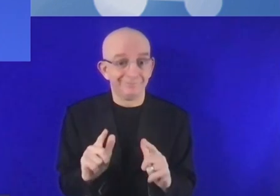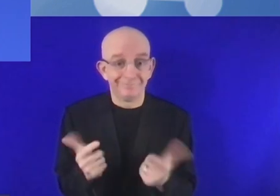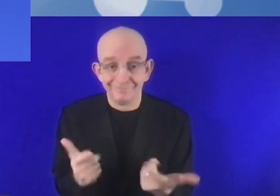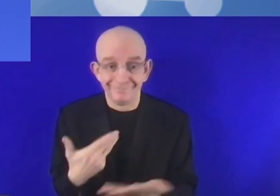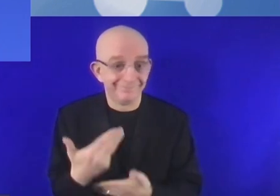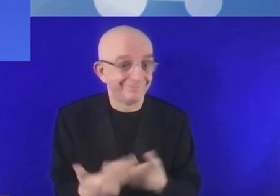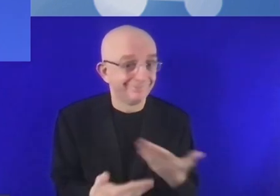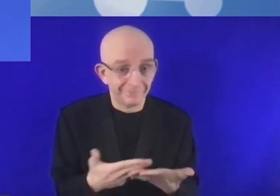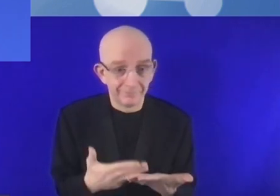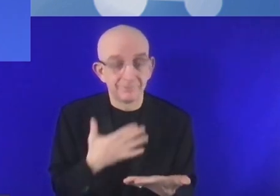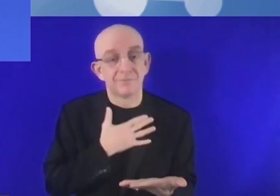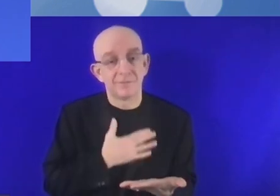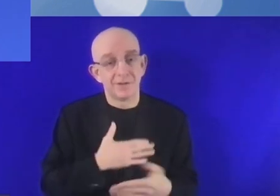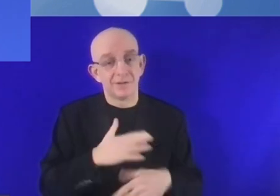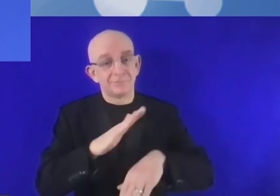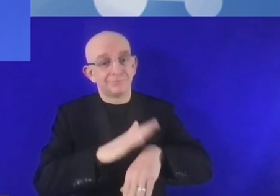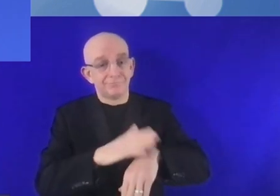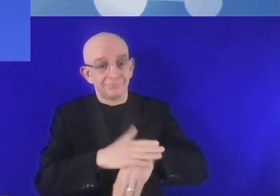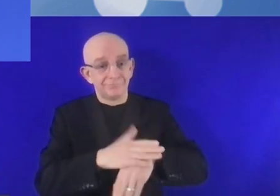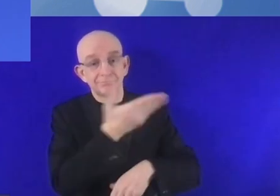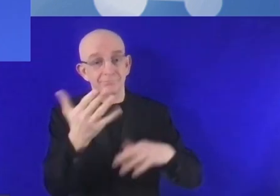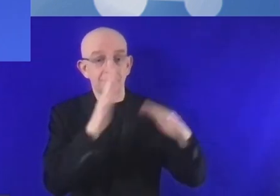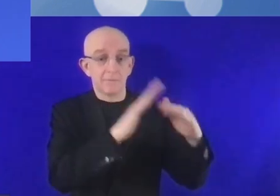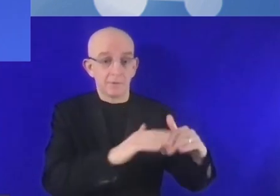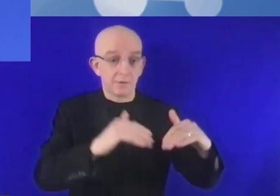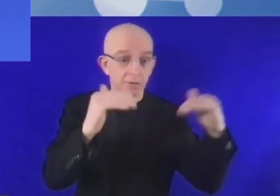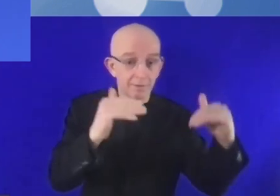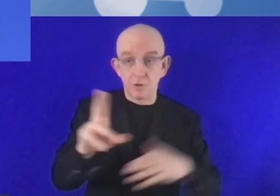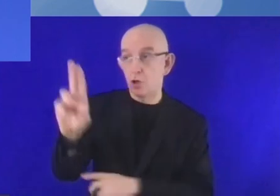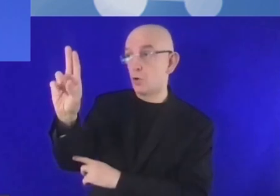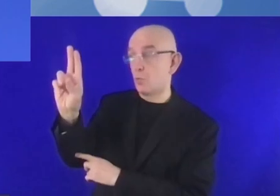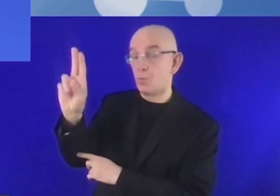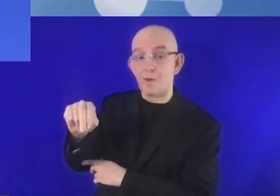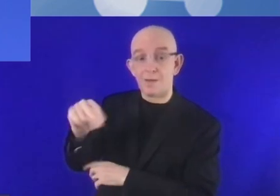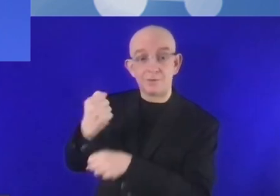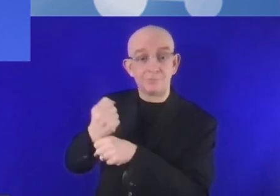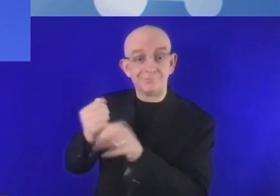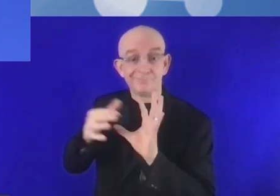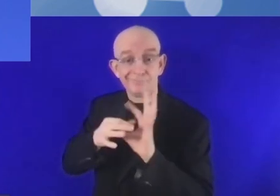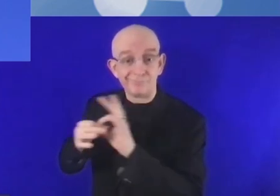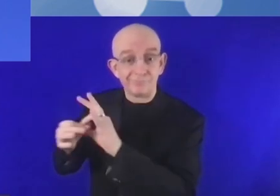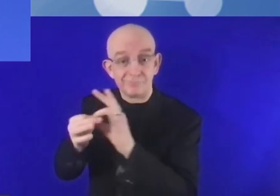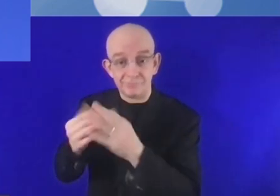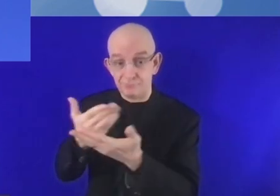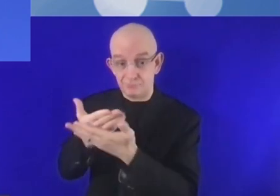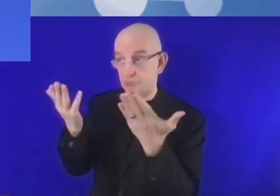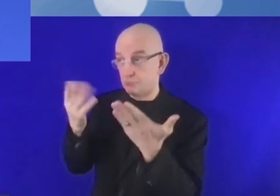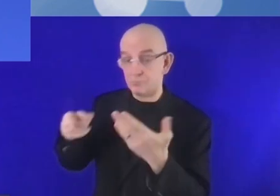Pragnę, aby rządy poszczególnych państw, a także organizacje takie jak